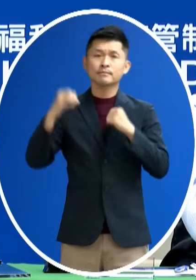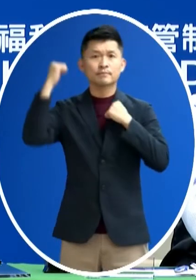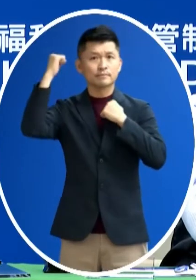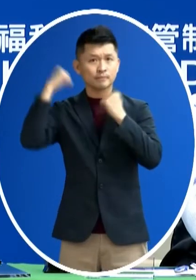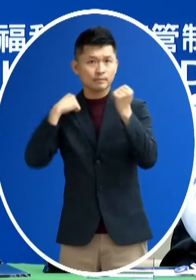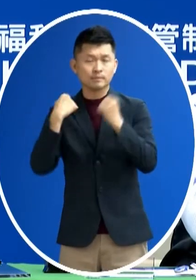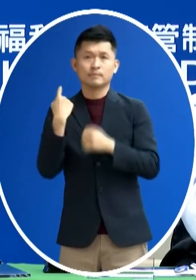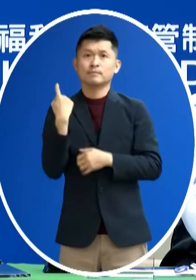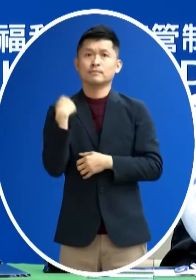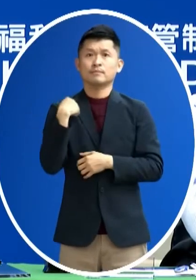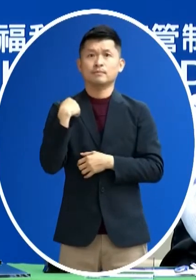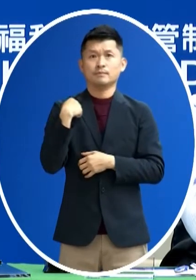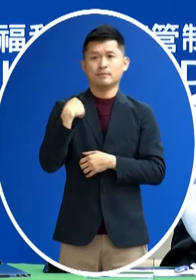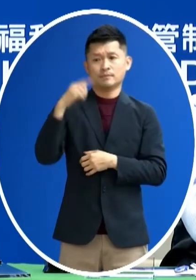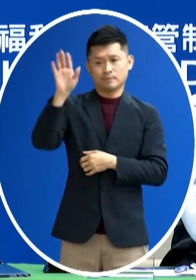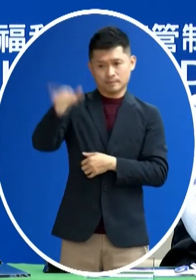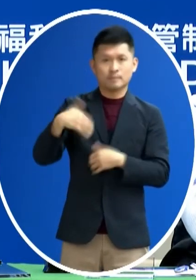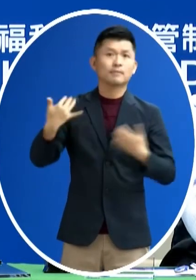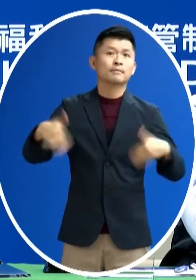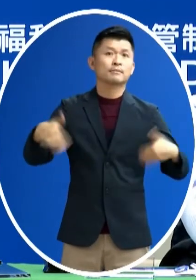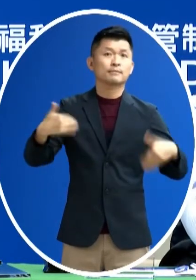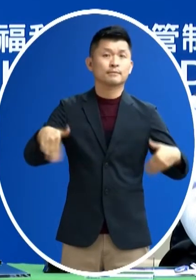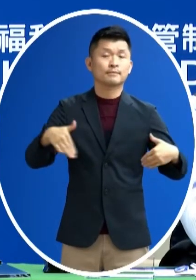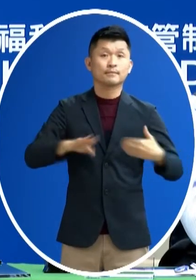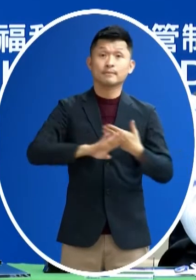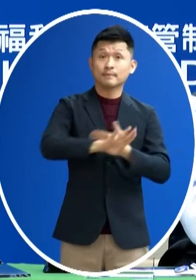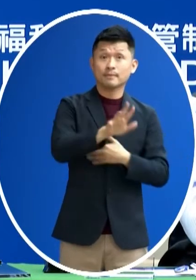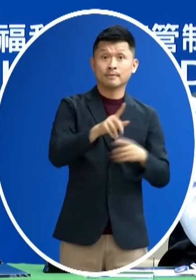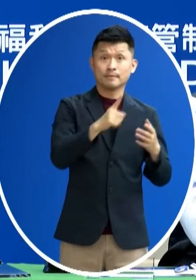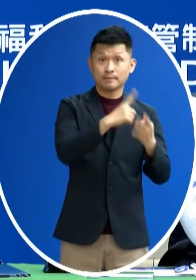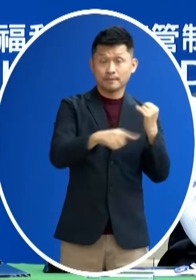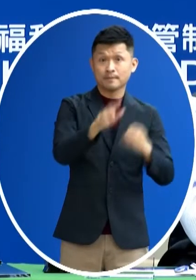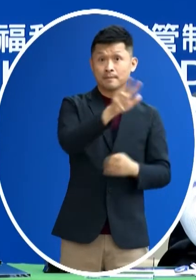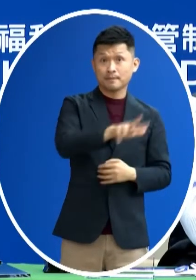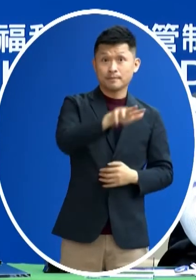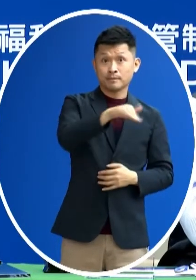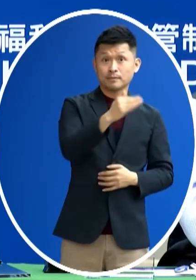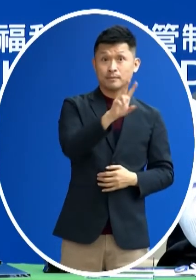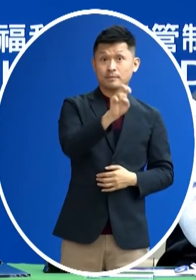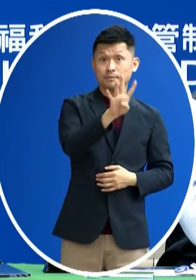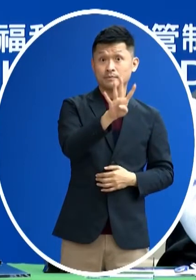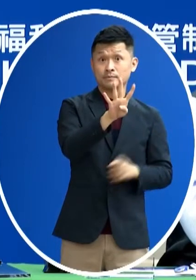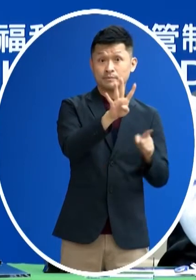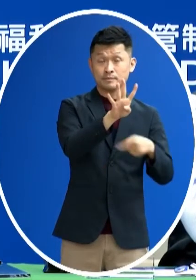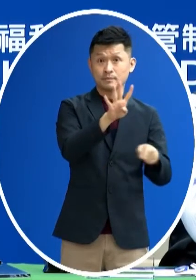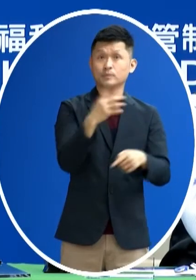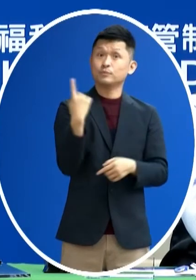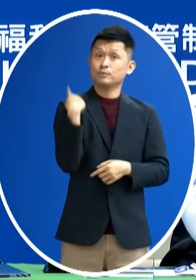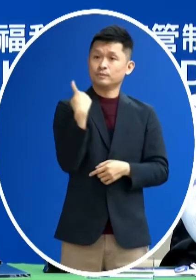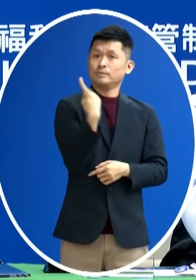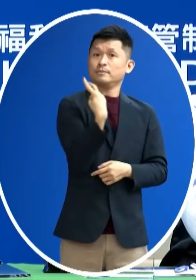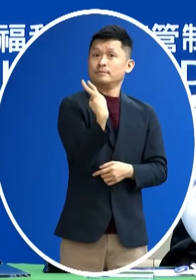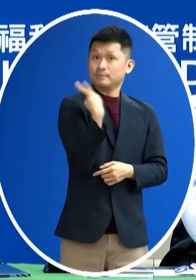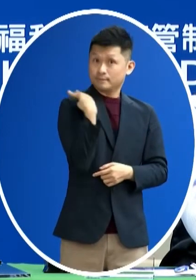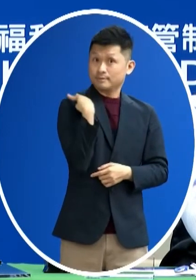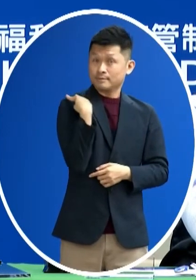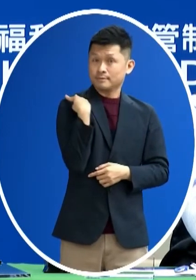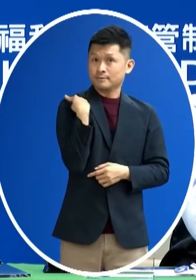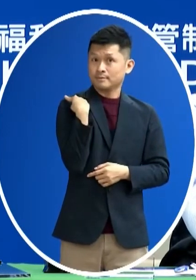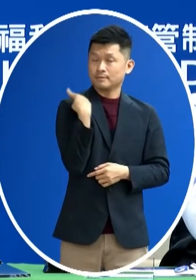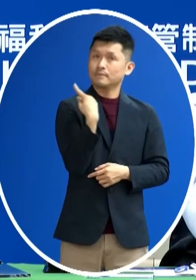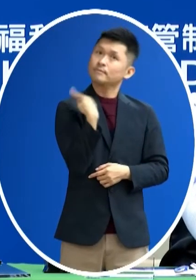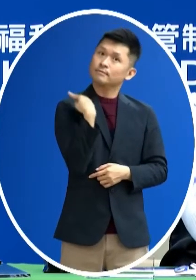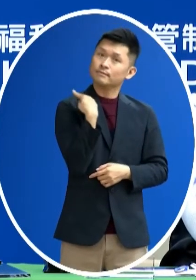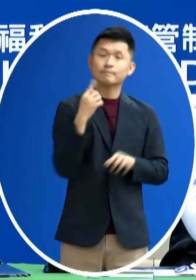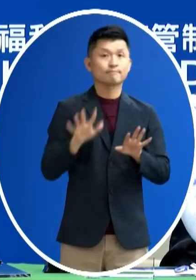天还没有到的以外，那其余8924人就是从昨天前天昨